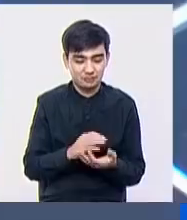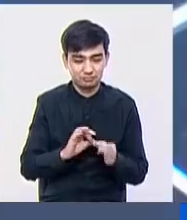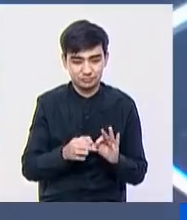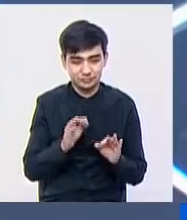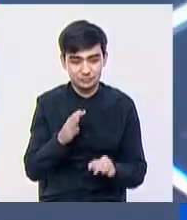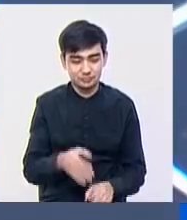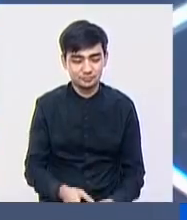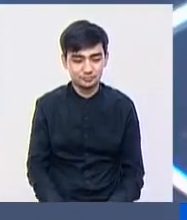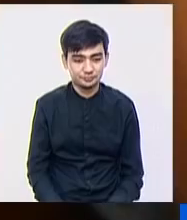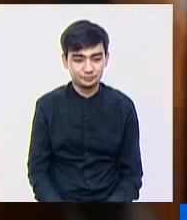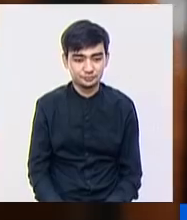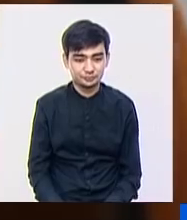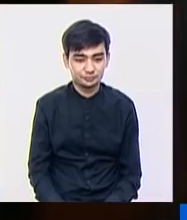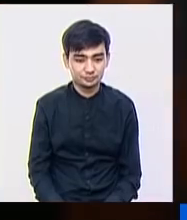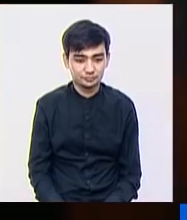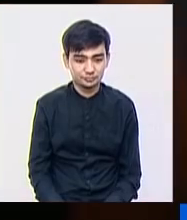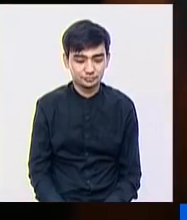расскажет подробнее.